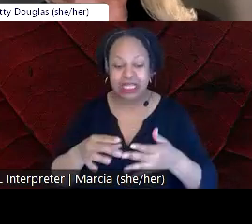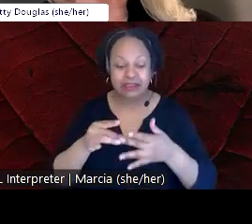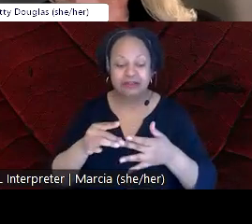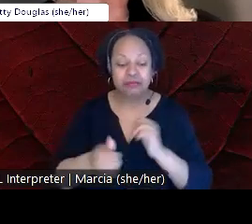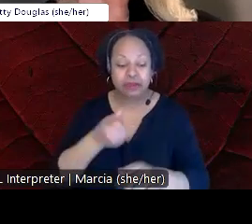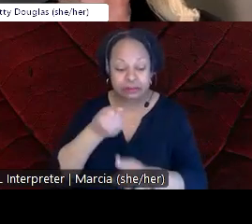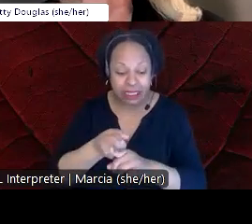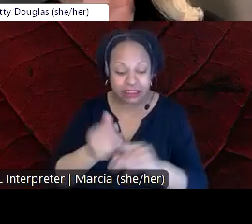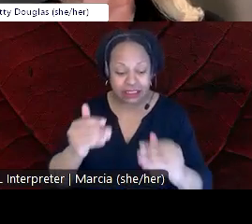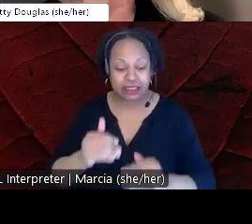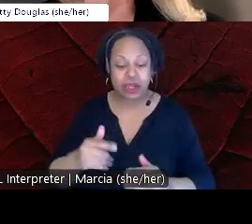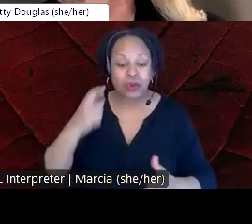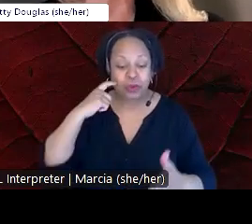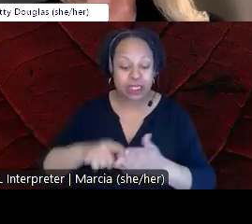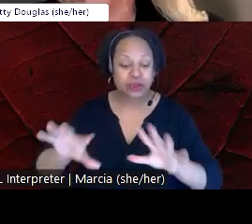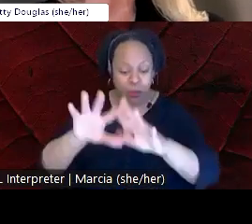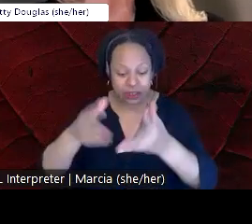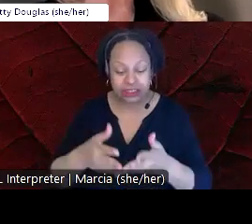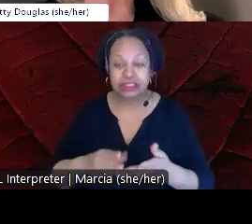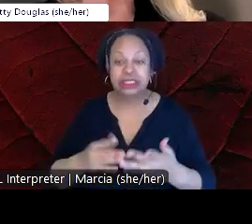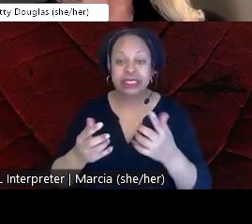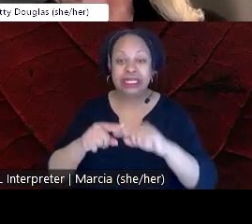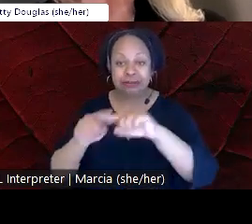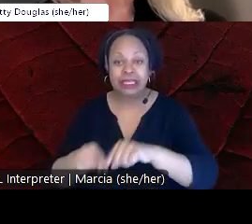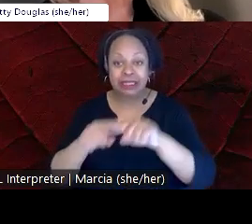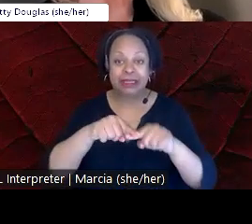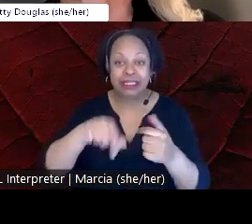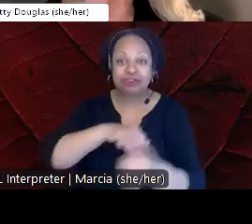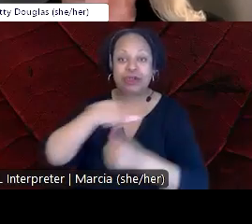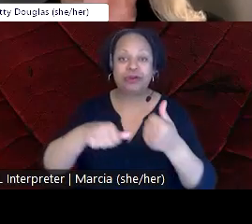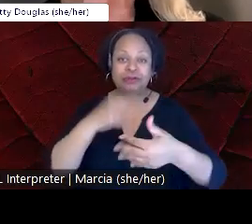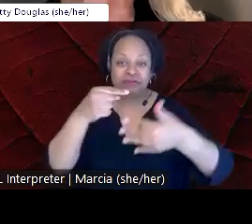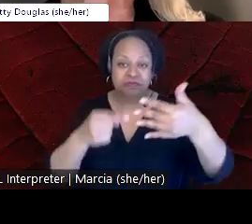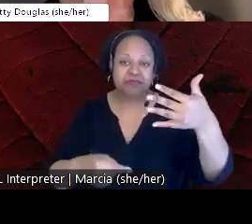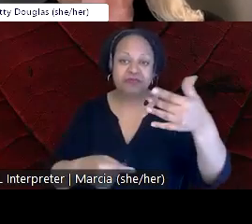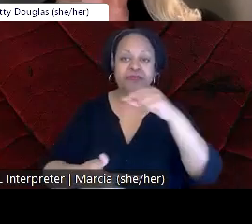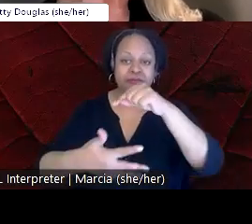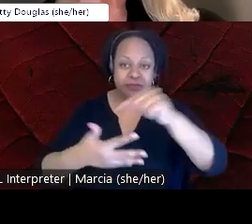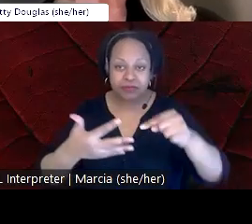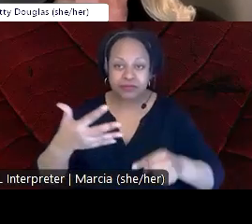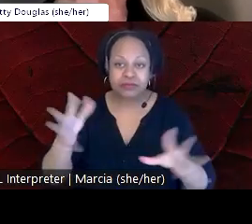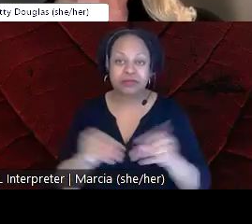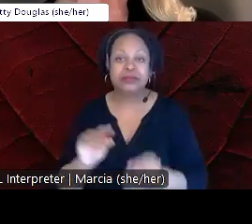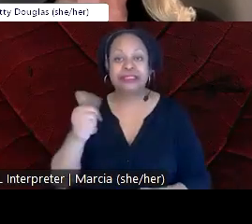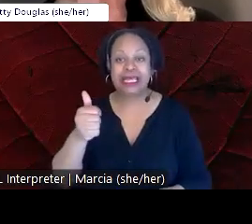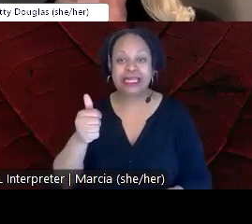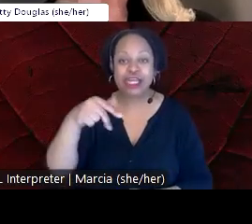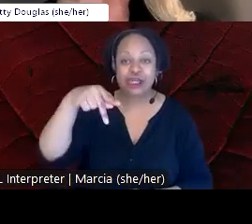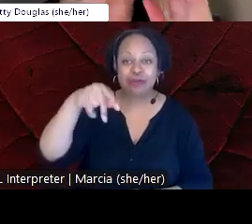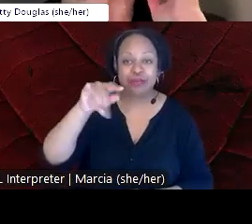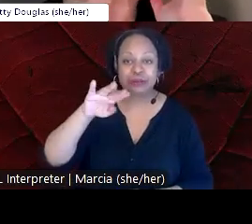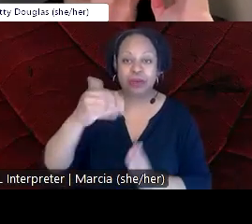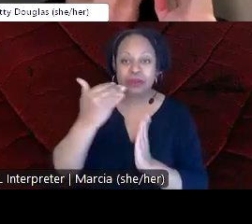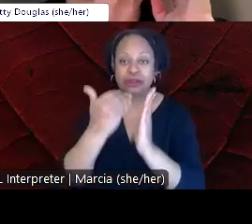plus touchées, l'interdépendance. Il s'agit des principes qui s'alignent